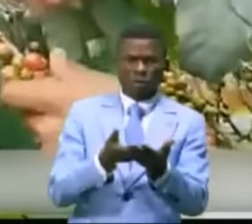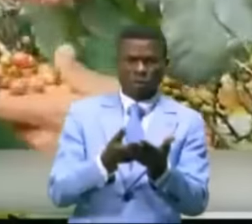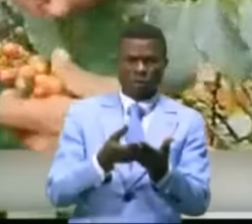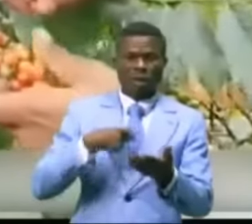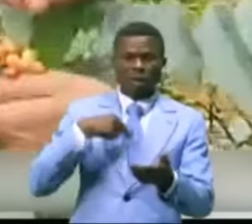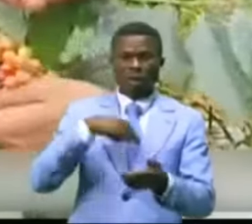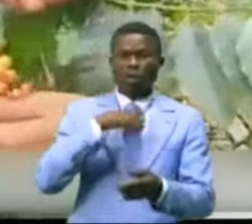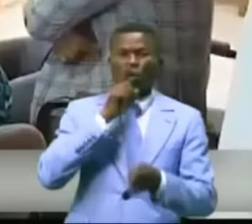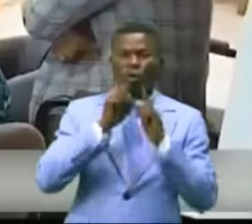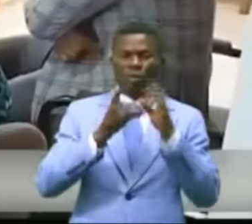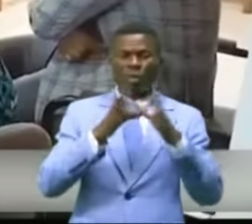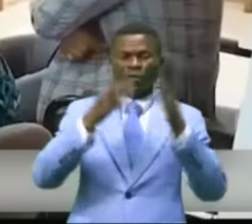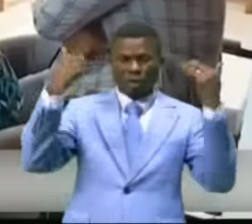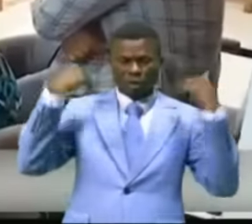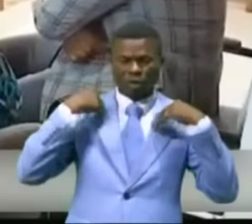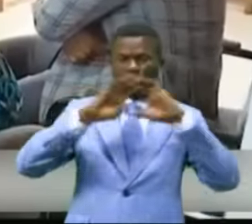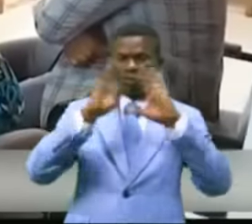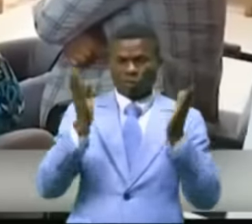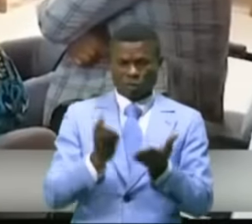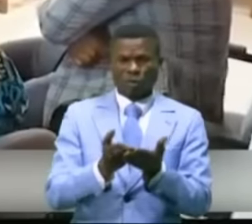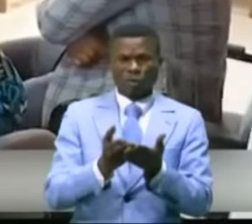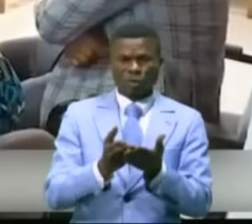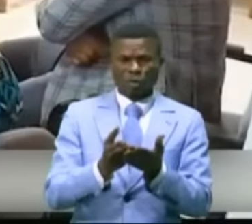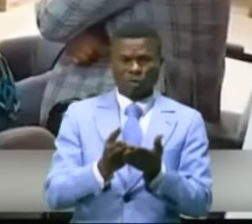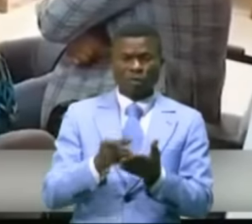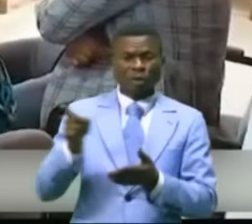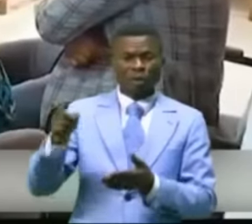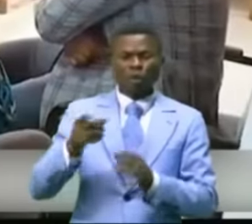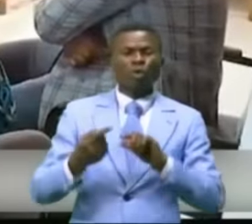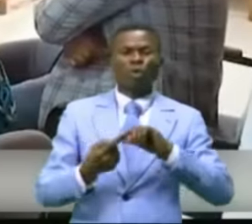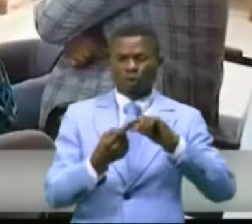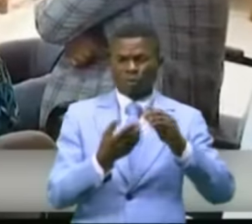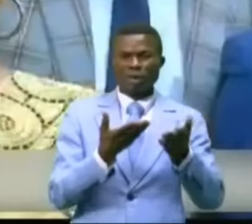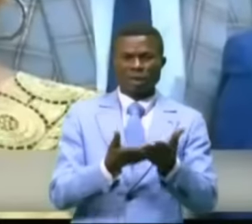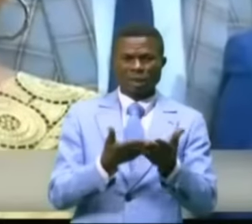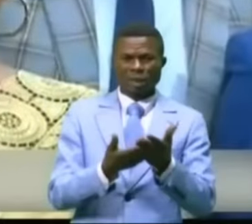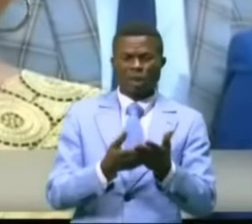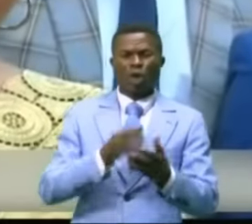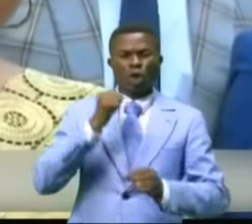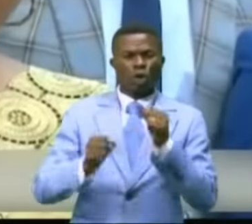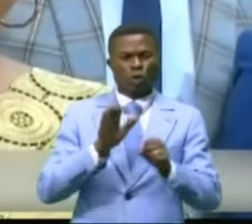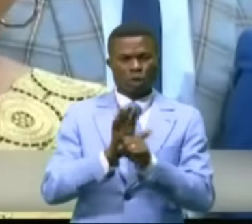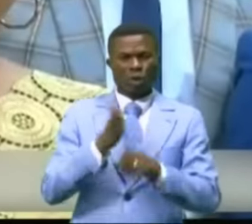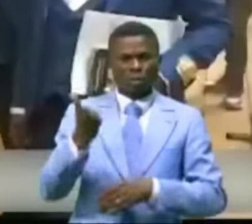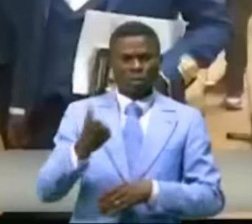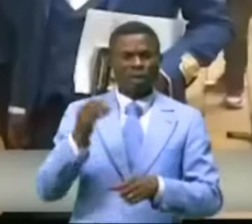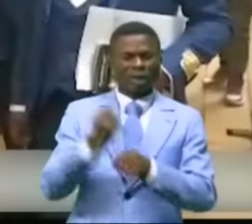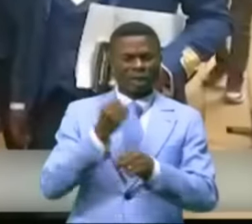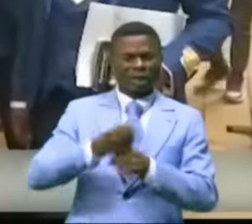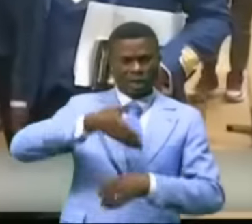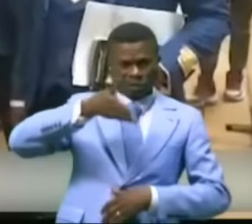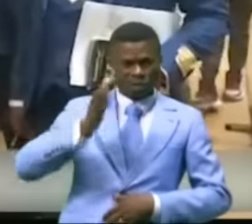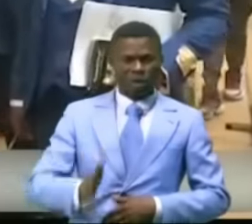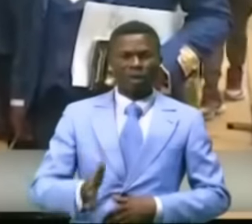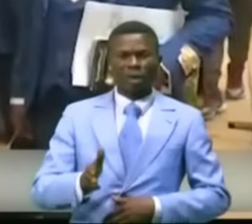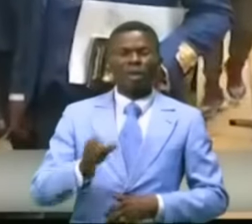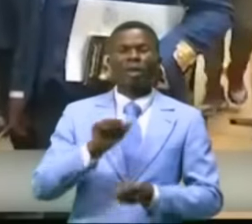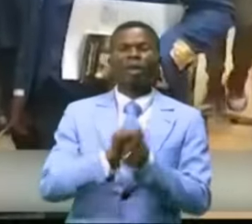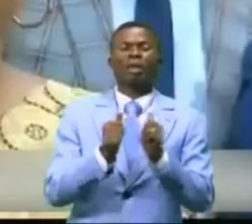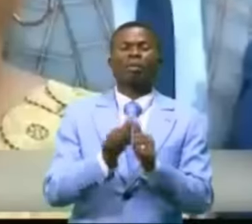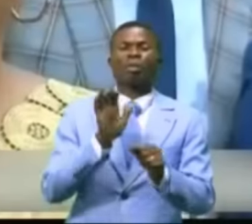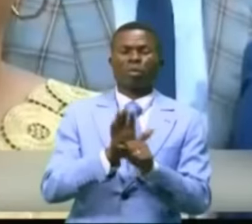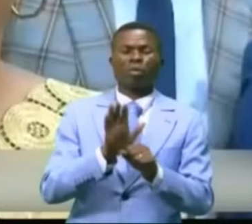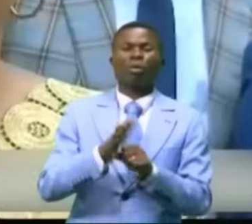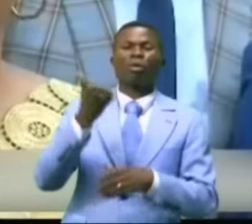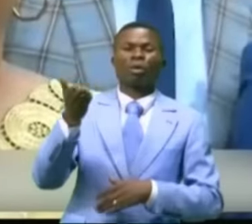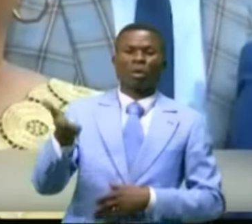échangé avec les cadres agents qui sont exceptionnels, très motivés, professionnels, mais les problèmes sont